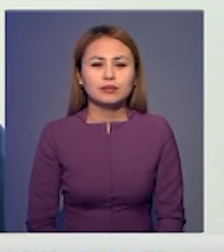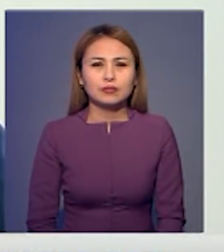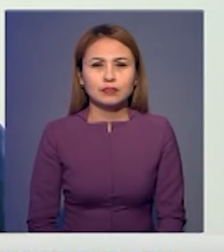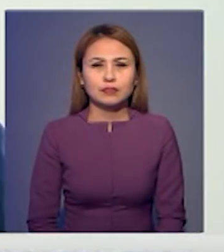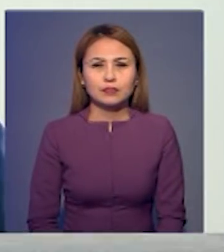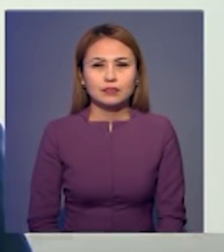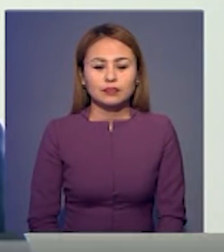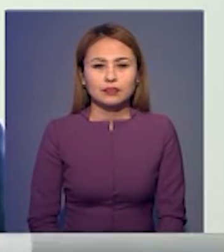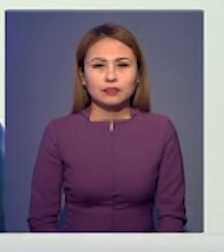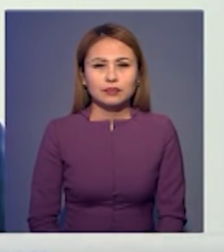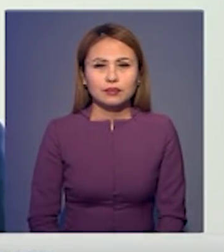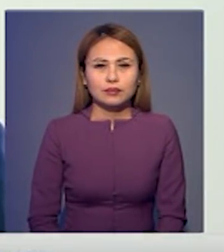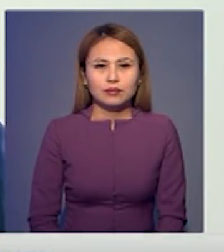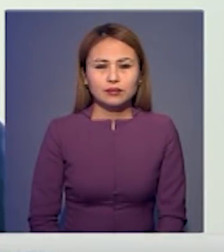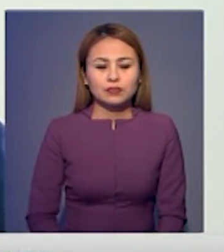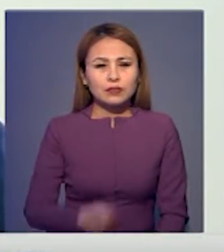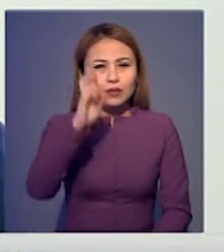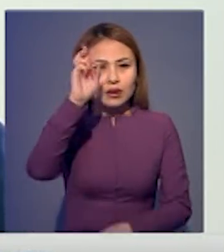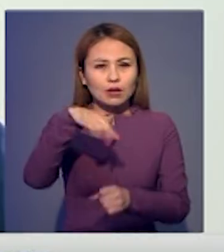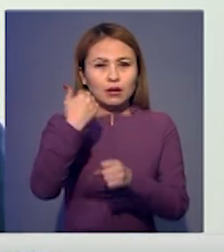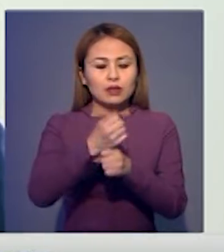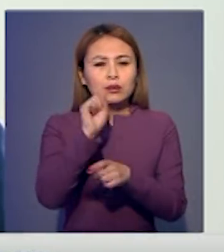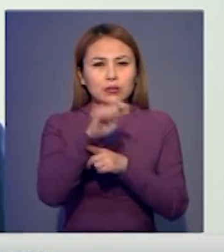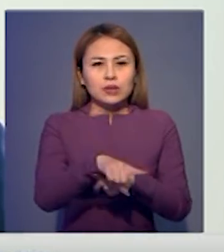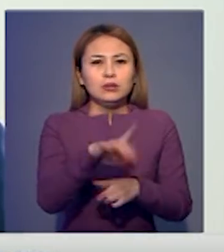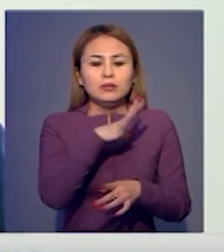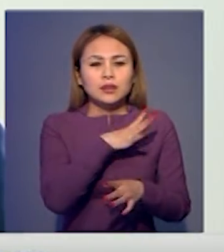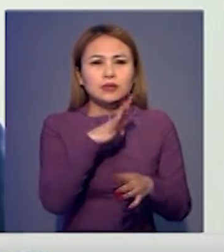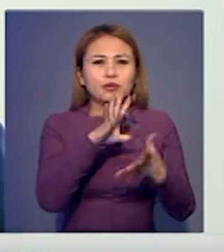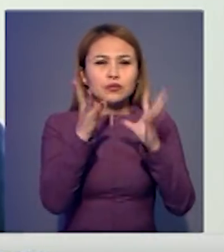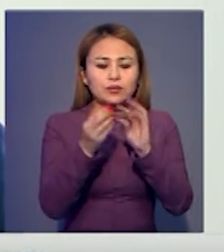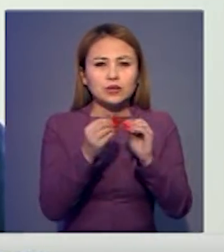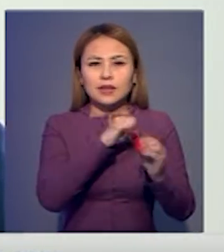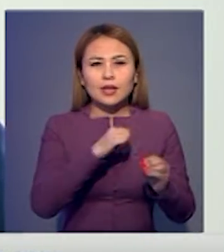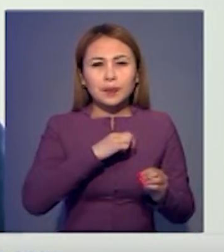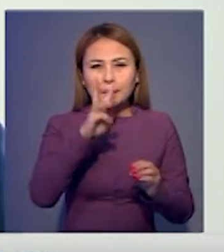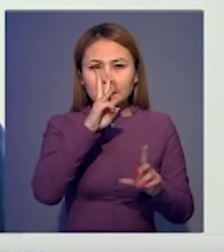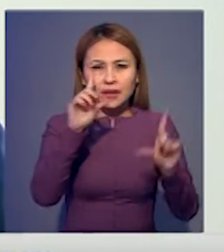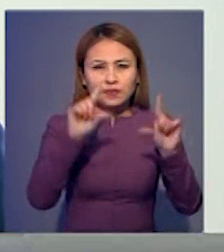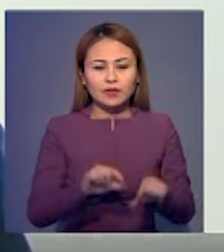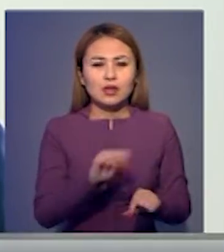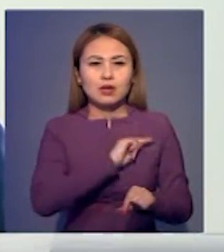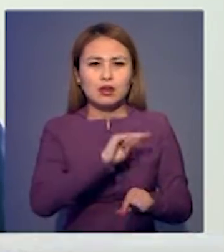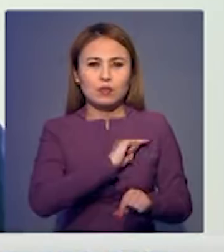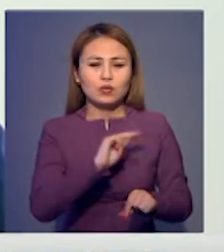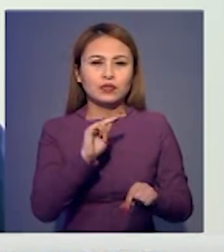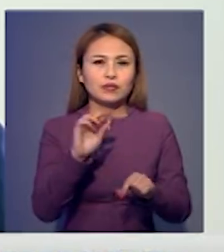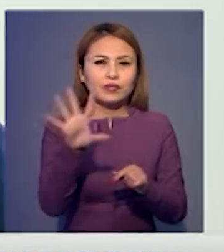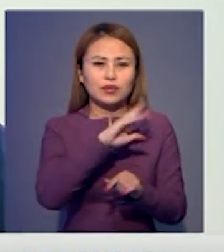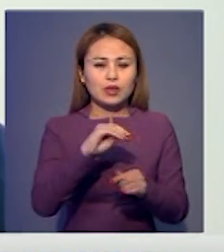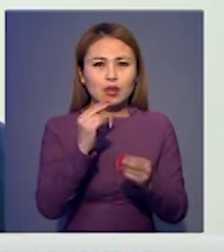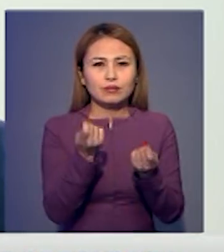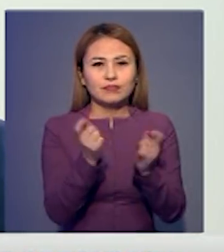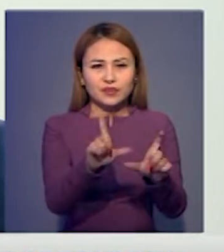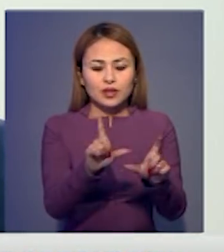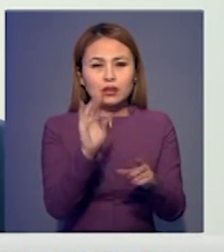Мемлекет басшысының берген тапсырмасы, мынау ең төменгі деңгейде жалақы алатын қызметкерлердің жалақысын